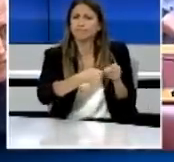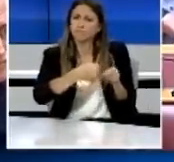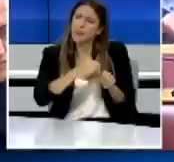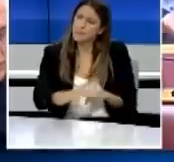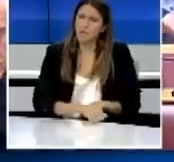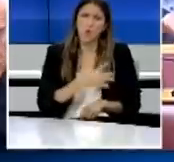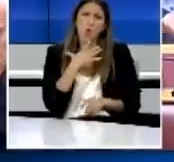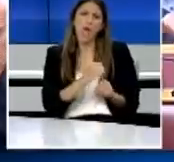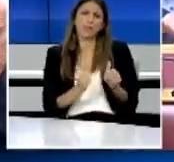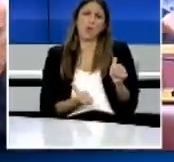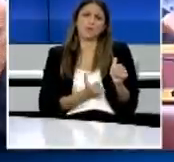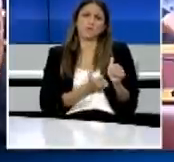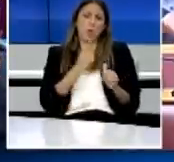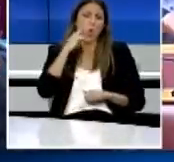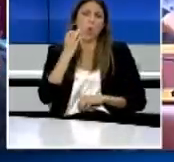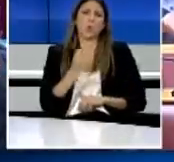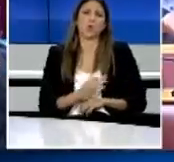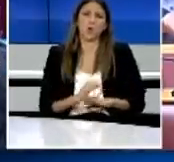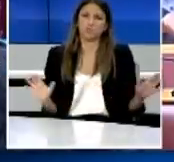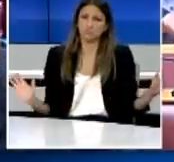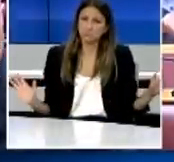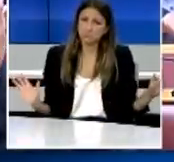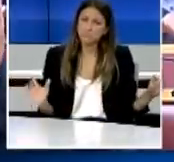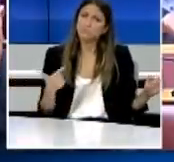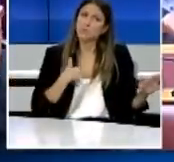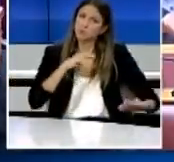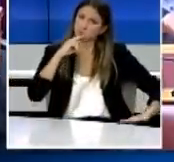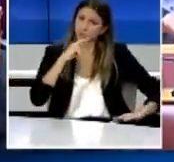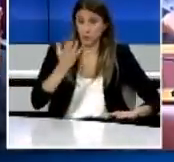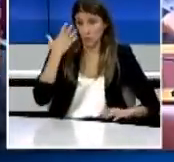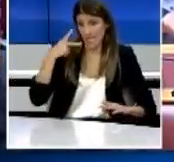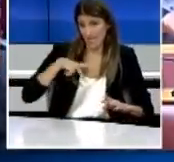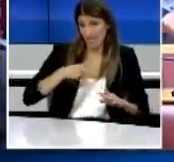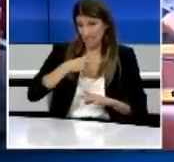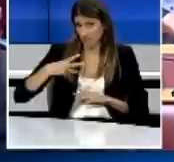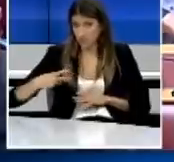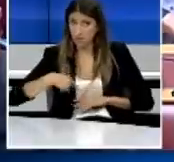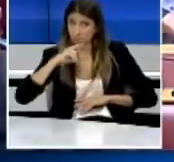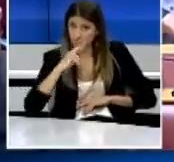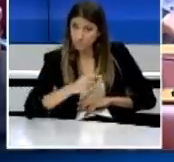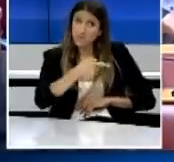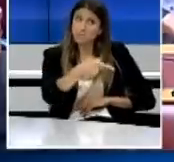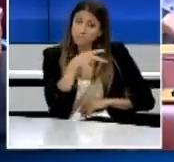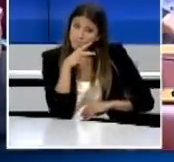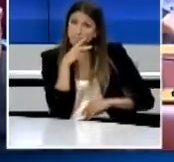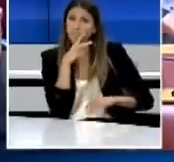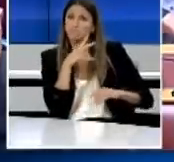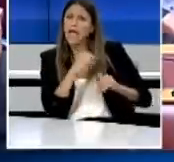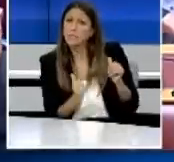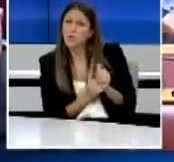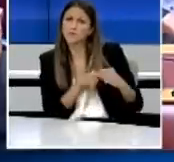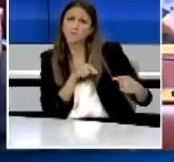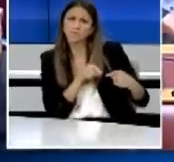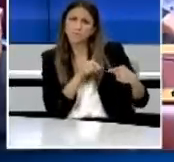της αντιπολίτευσης. Ευλόγως κάνατε αντιπολίτευση στην κυβέρνηση. Η επιλογή σας σήμερα να